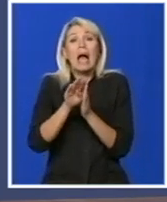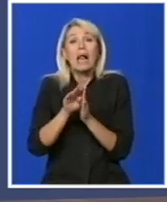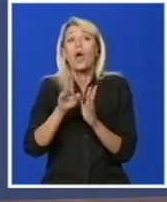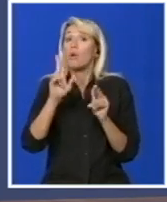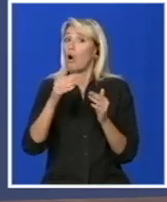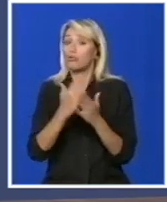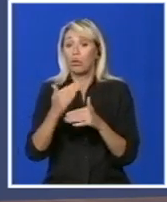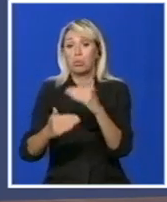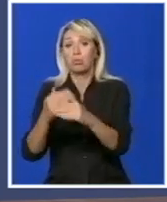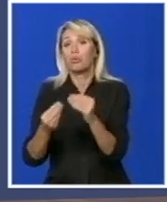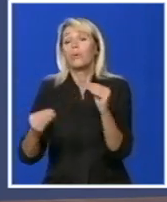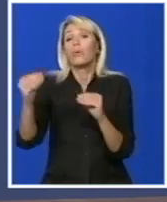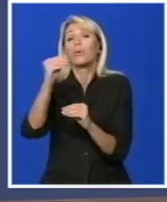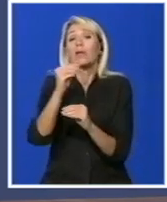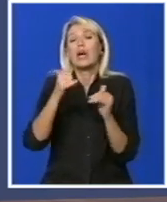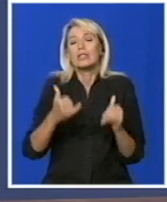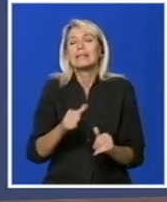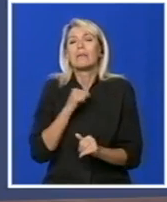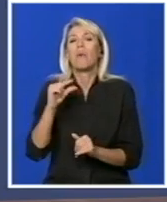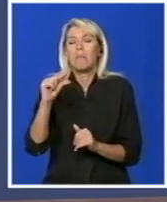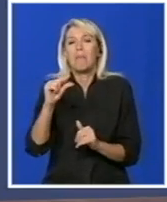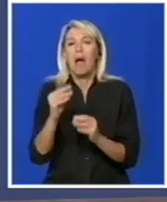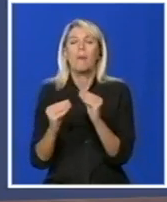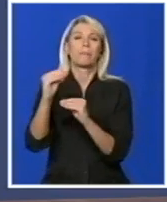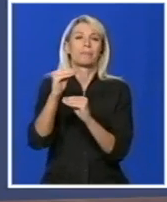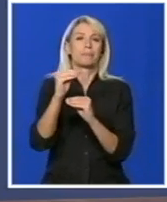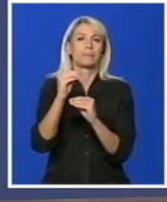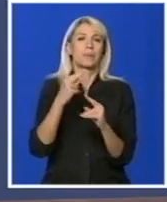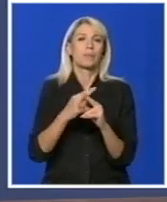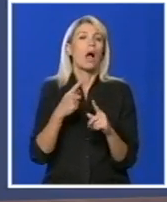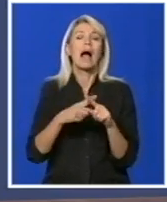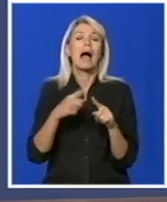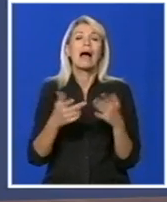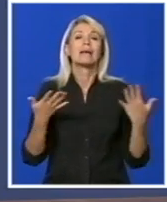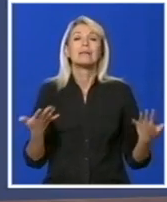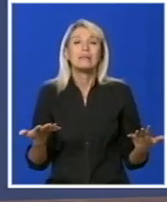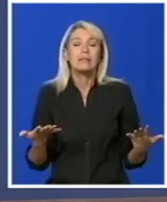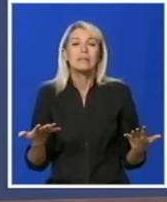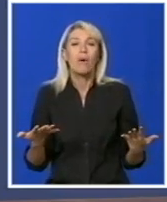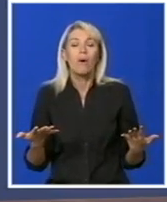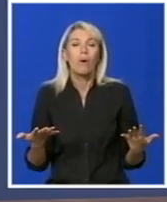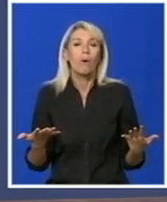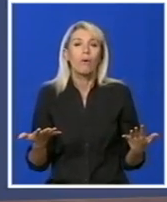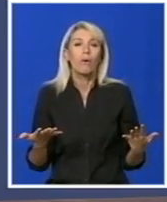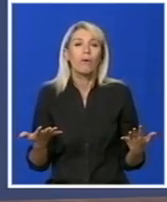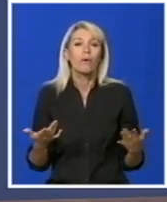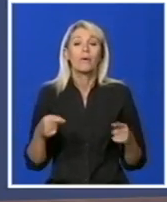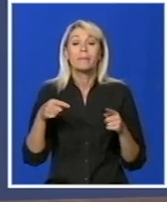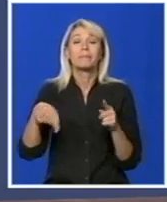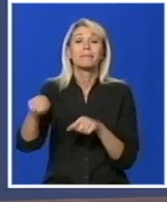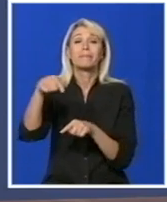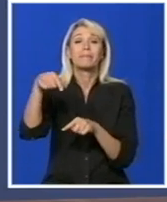veći porast broja obolelih, i to iz razloga što se oni za sada